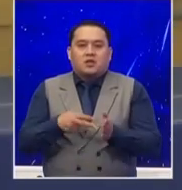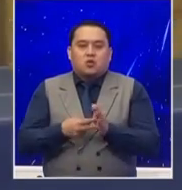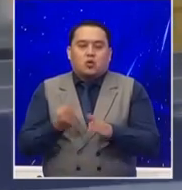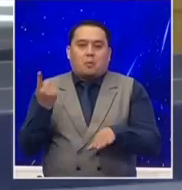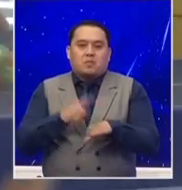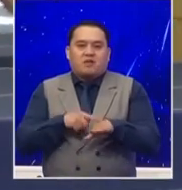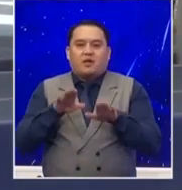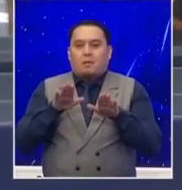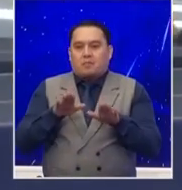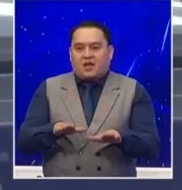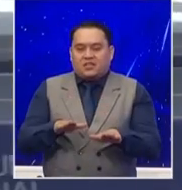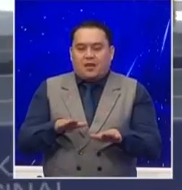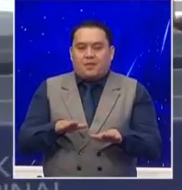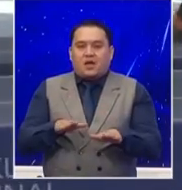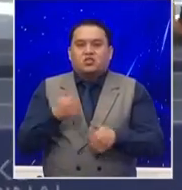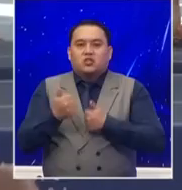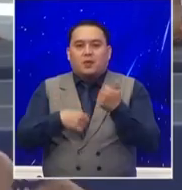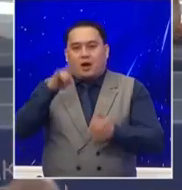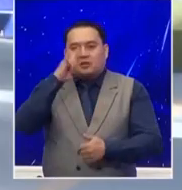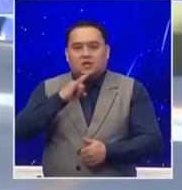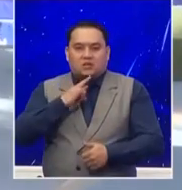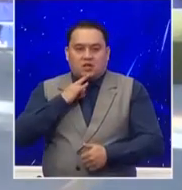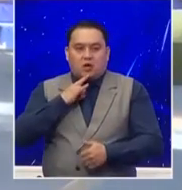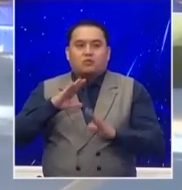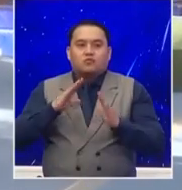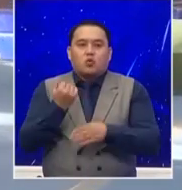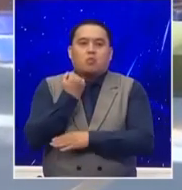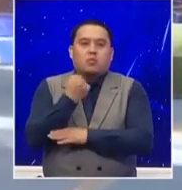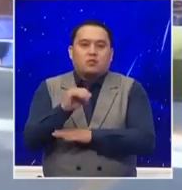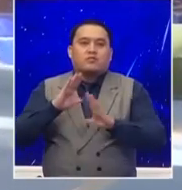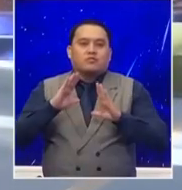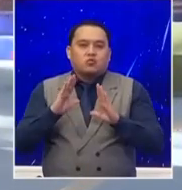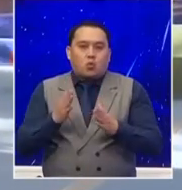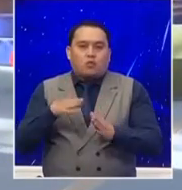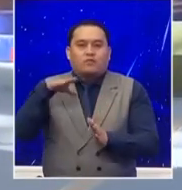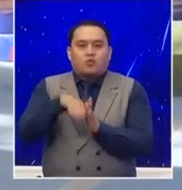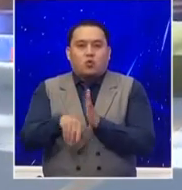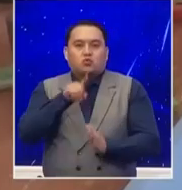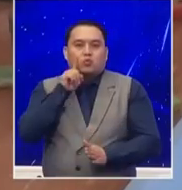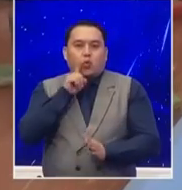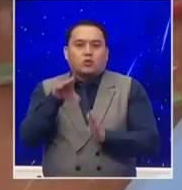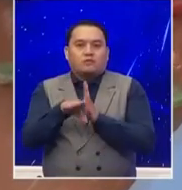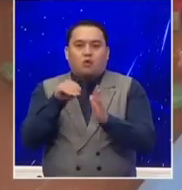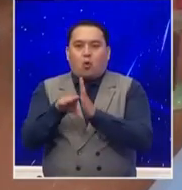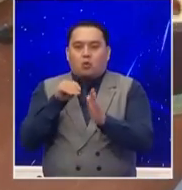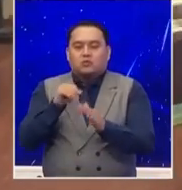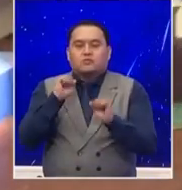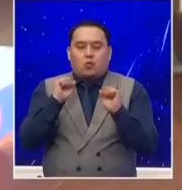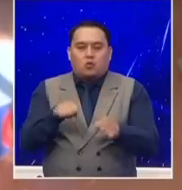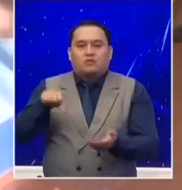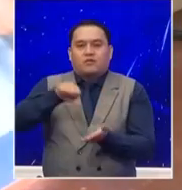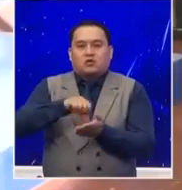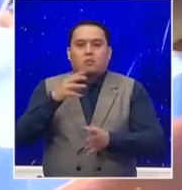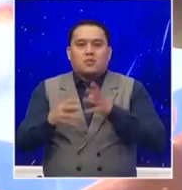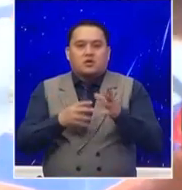этих соревнованиях. Самый престижный старт – чемпионат Казахстана. В случае победы юные спортсмены войдут в юношескую сборную страны. Так они смогут